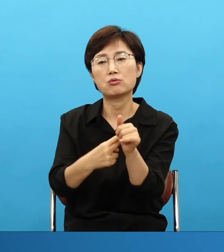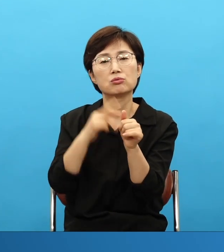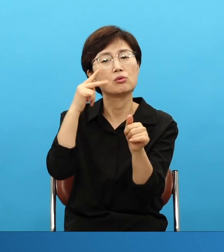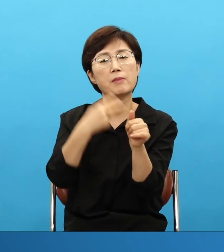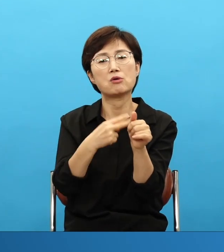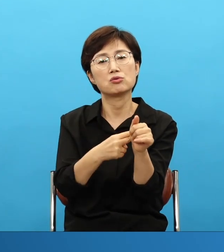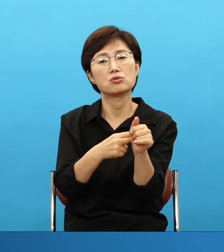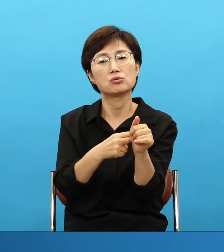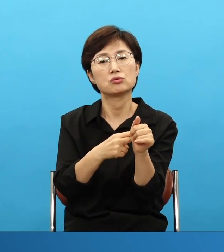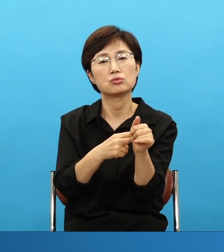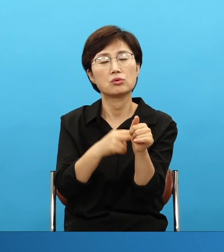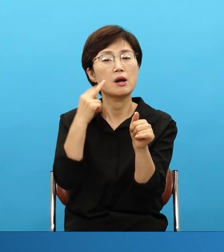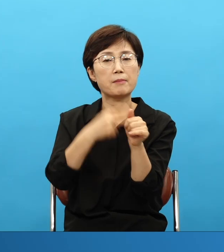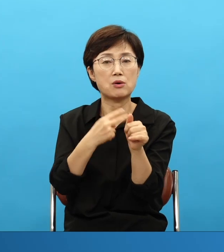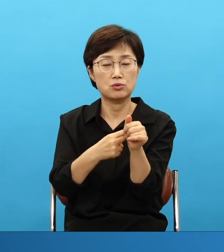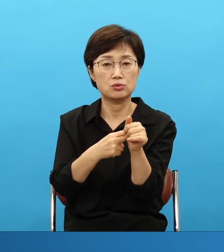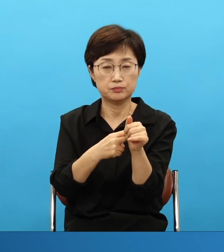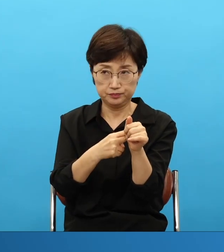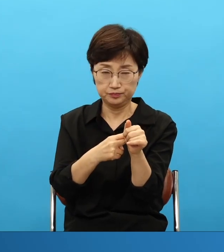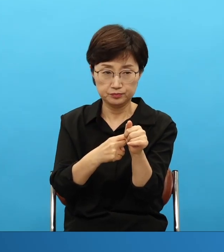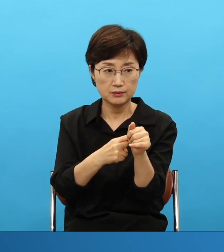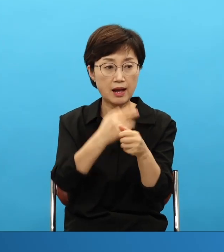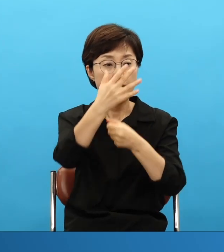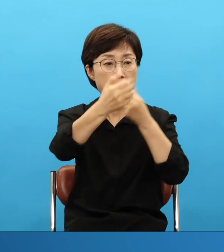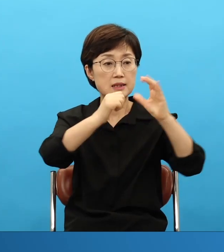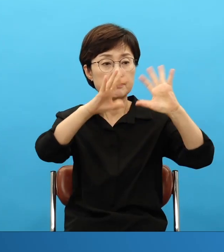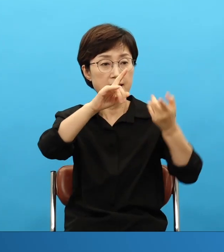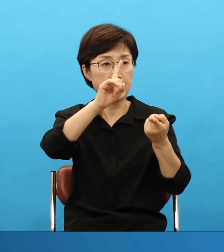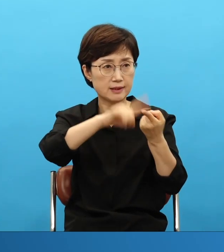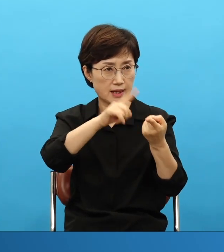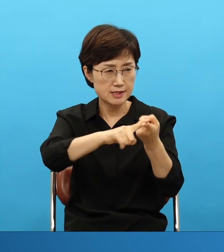했어요 하나님 나라에 대해 담대히